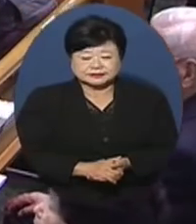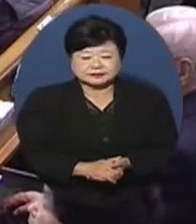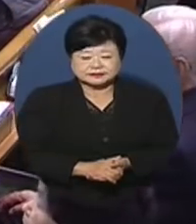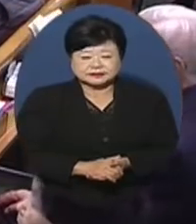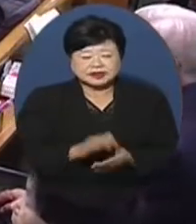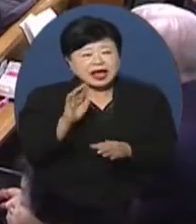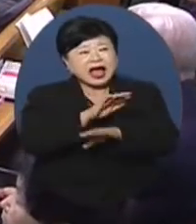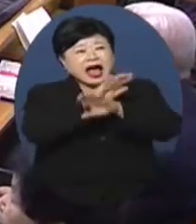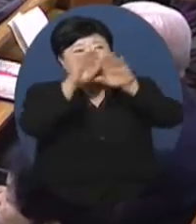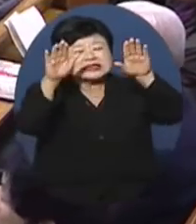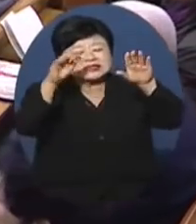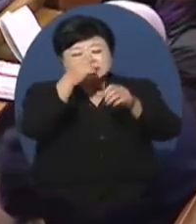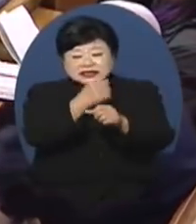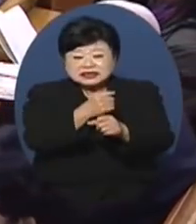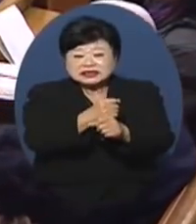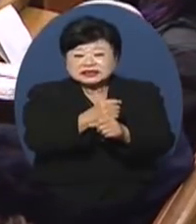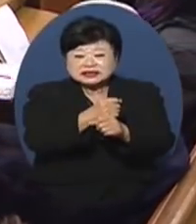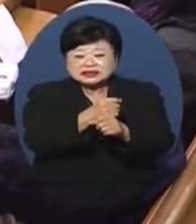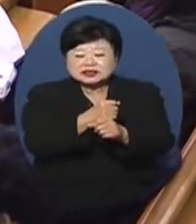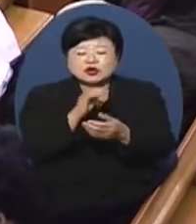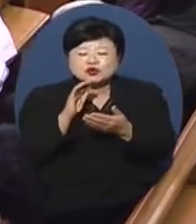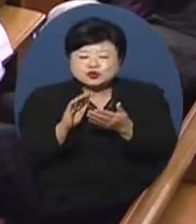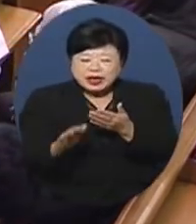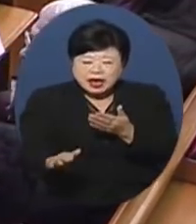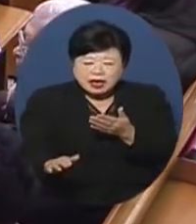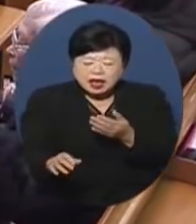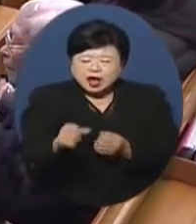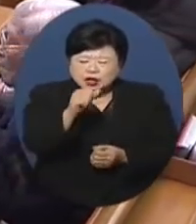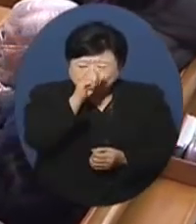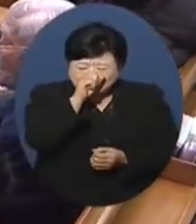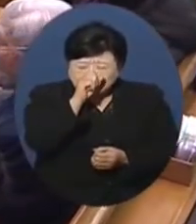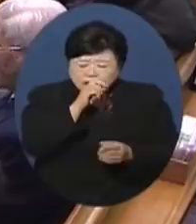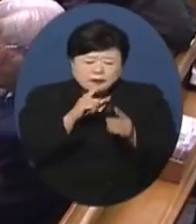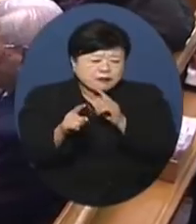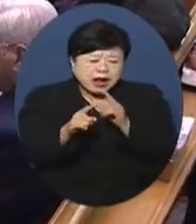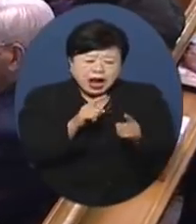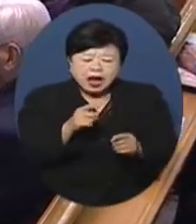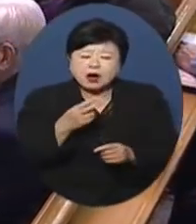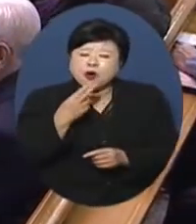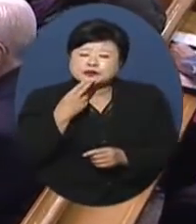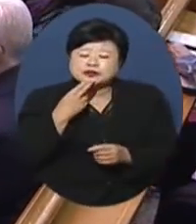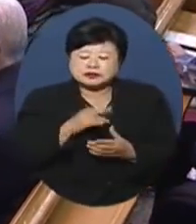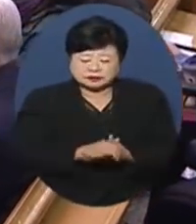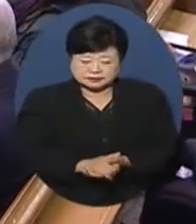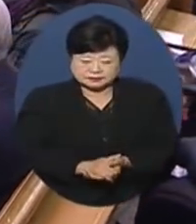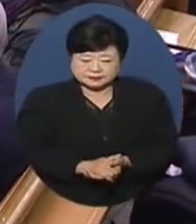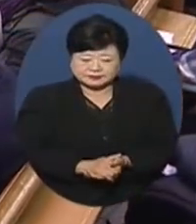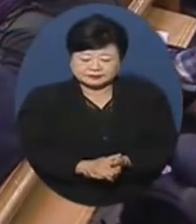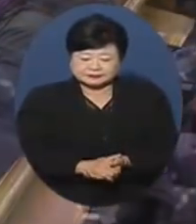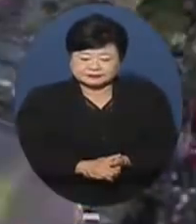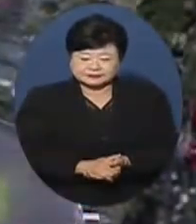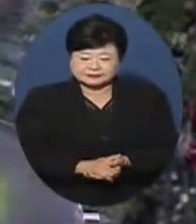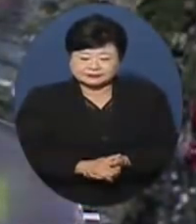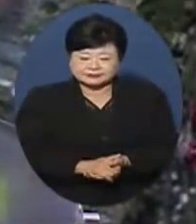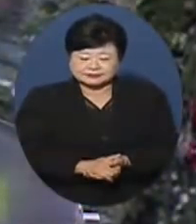궁창적 하늘을 지으신 후에는 좋다라는 말을 하지 아니하셨습니다.